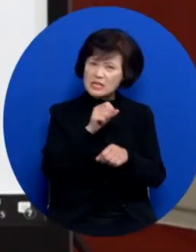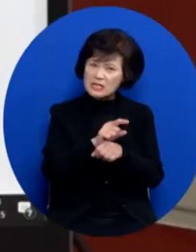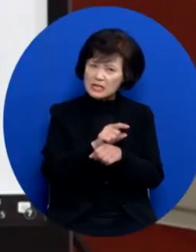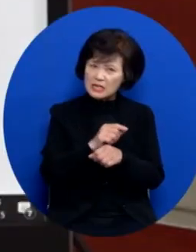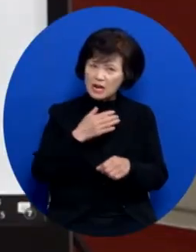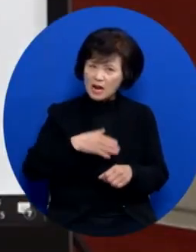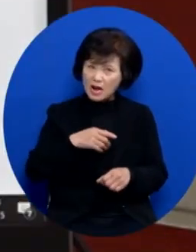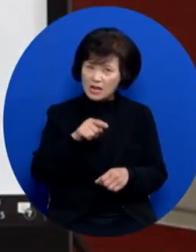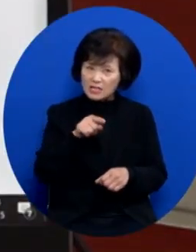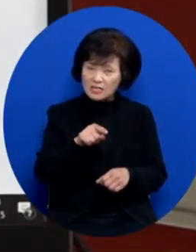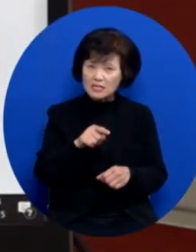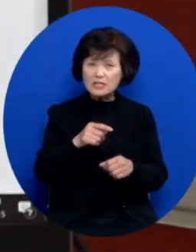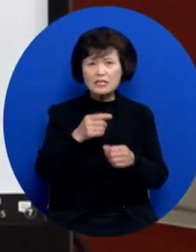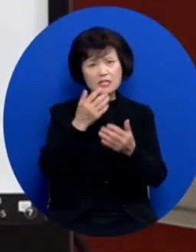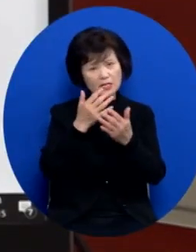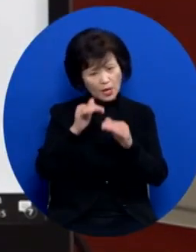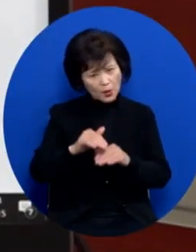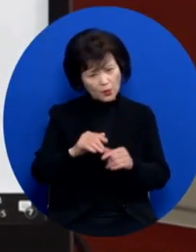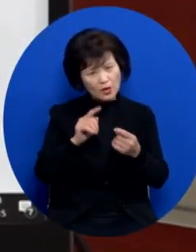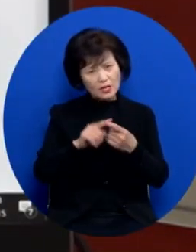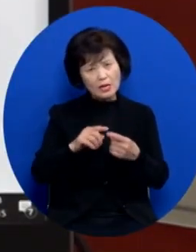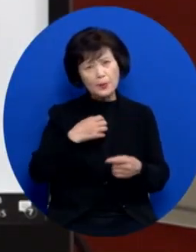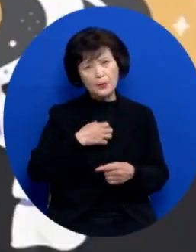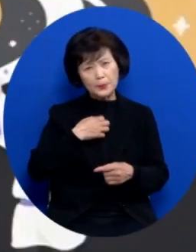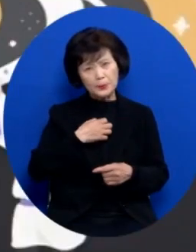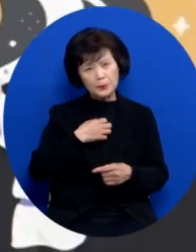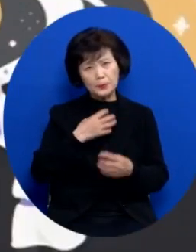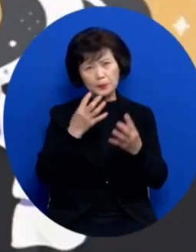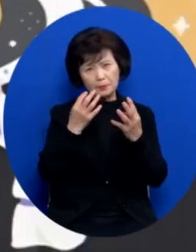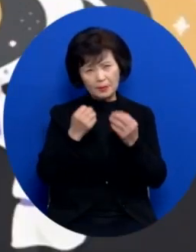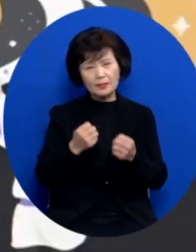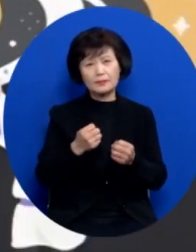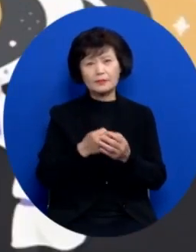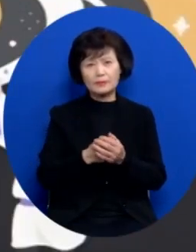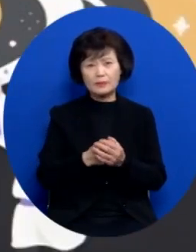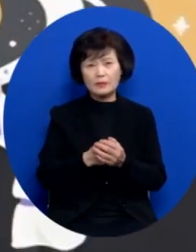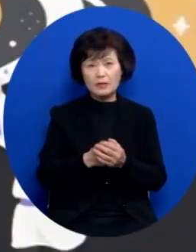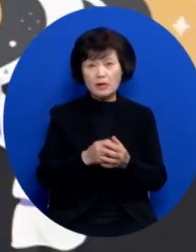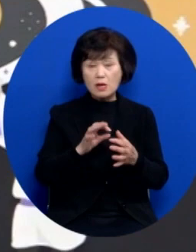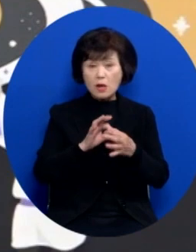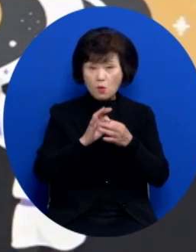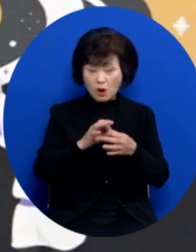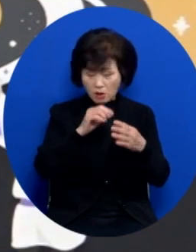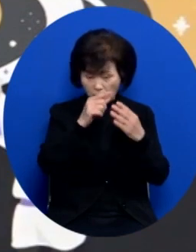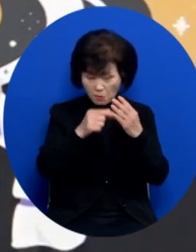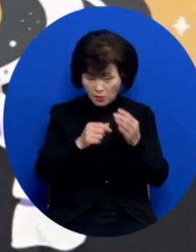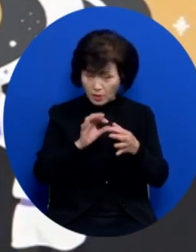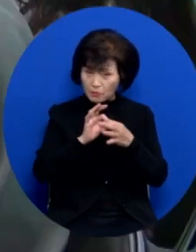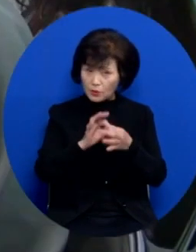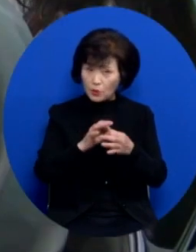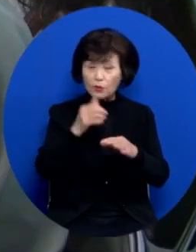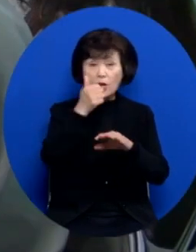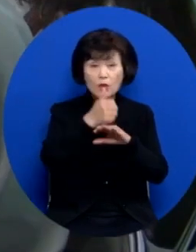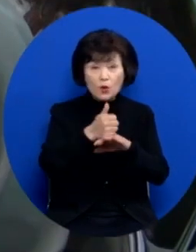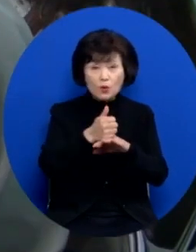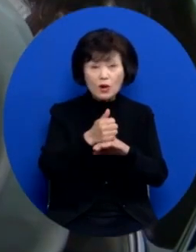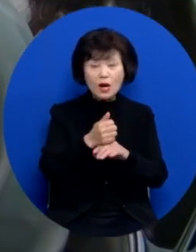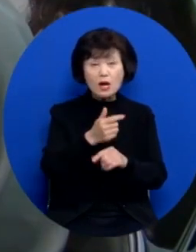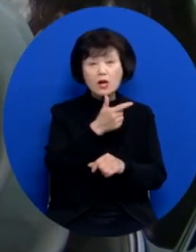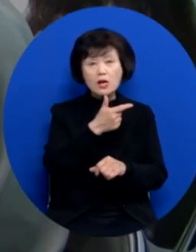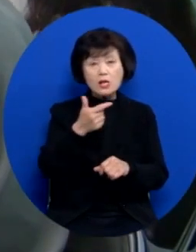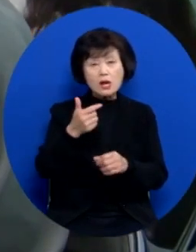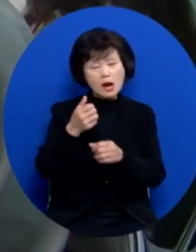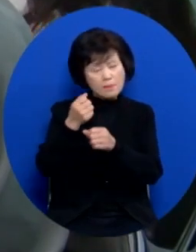대한 우려의 목소리도 있습니다. MBTI 관련 콘텐츠를 통해 얻어진 결과를 너무